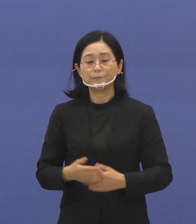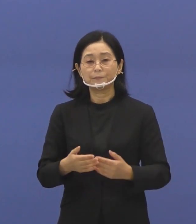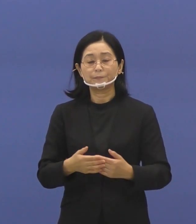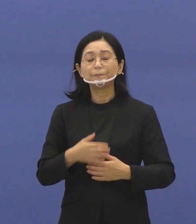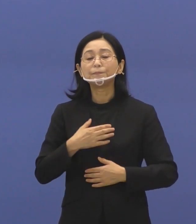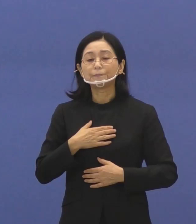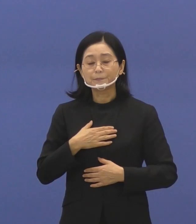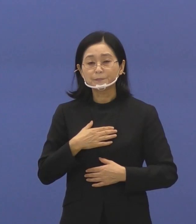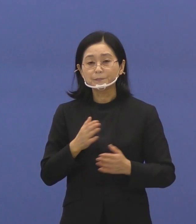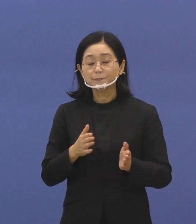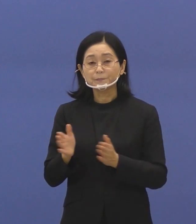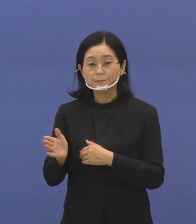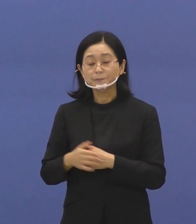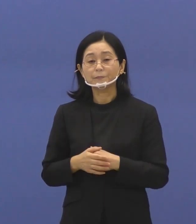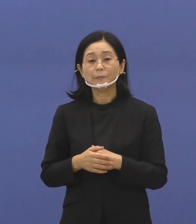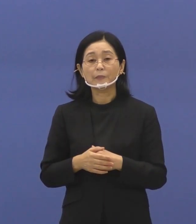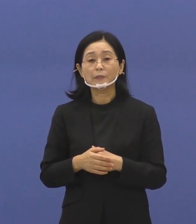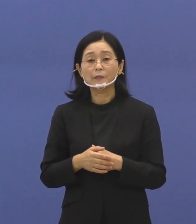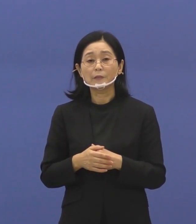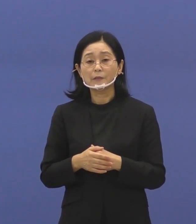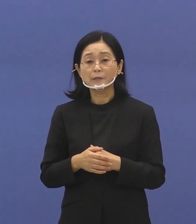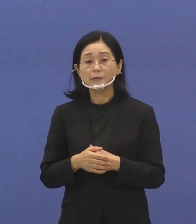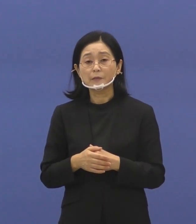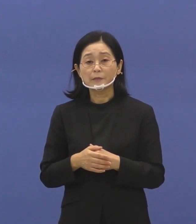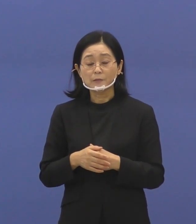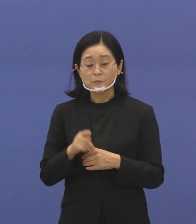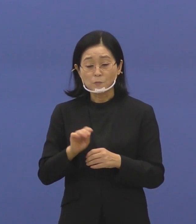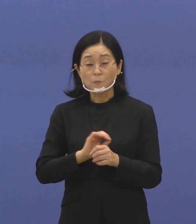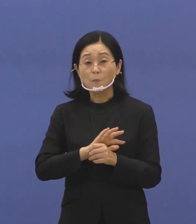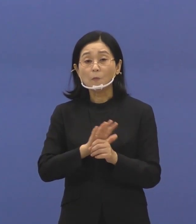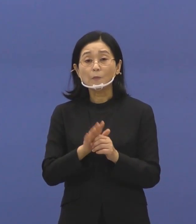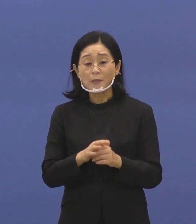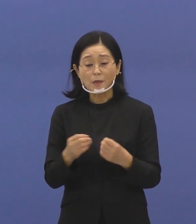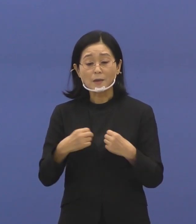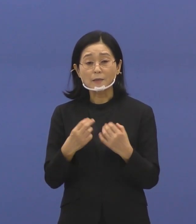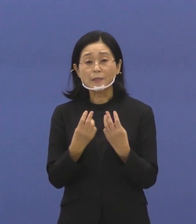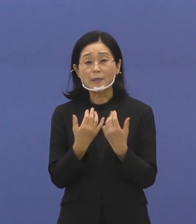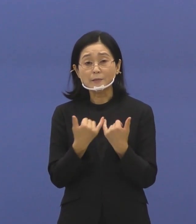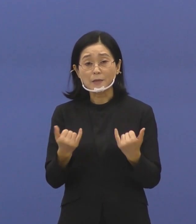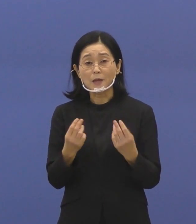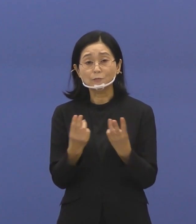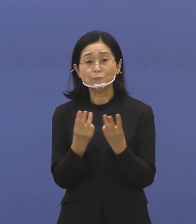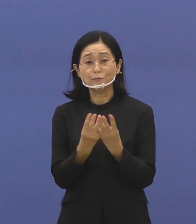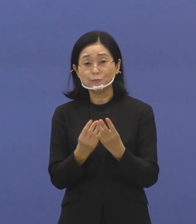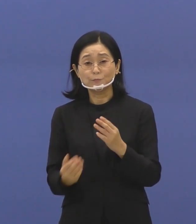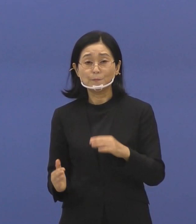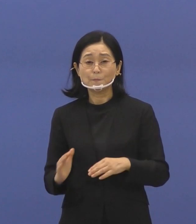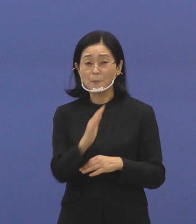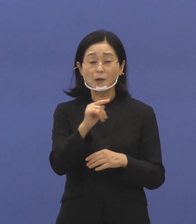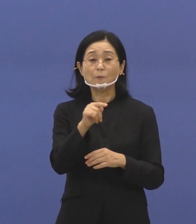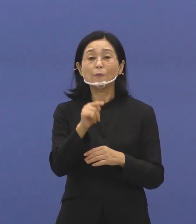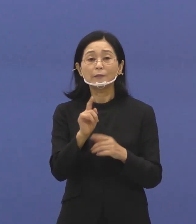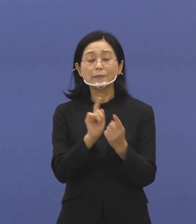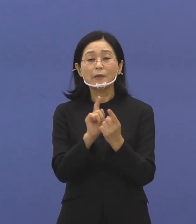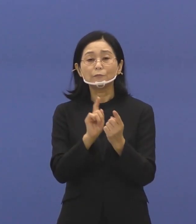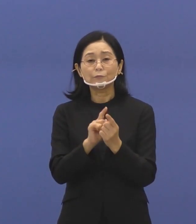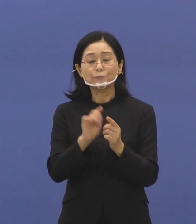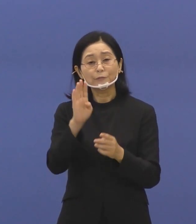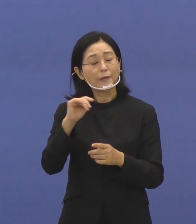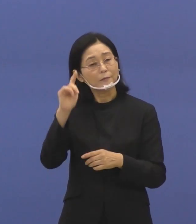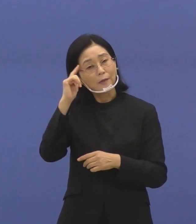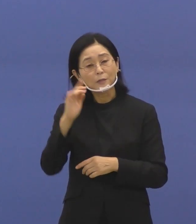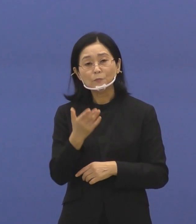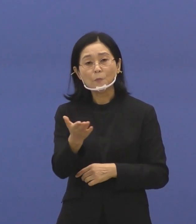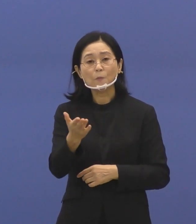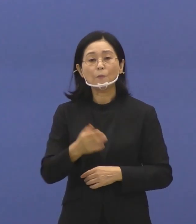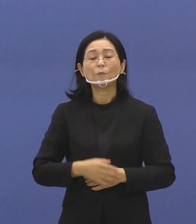ということで、過去最多を受けてですね、新たな対応策というものを現在県の方で検討しているのかどうかというのも伺えればと思います。 ここは今